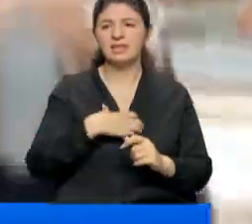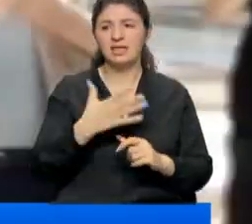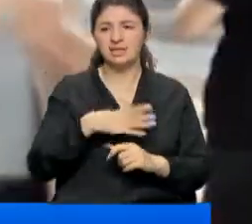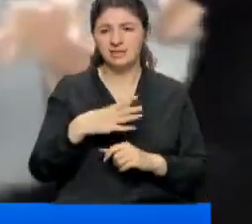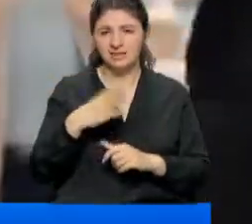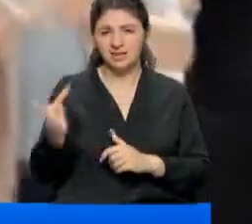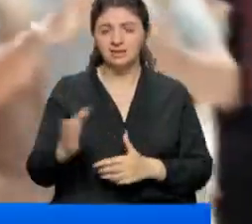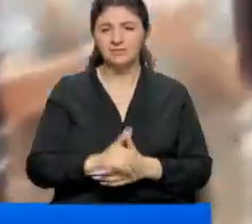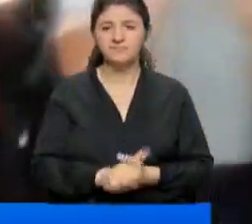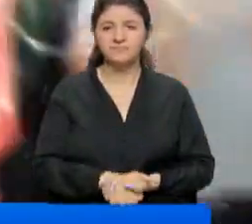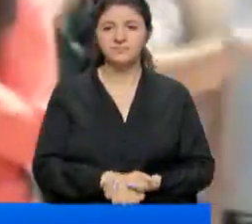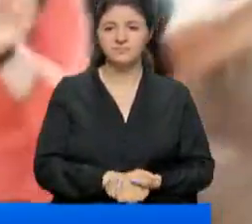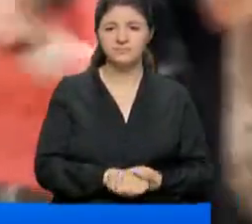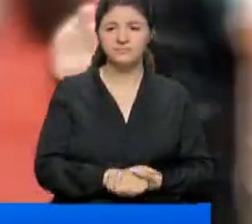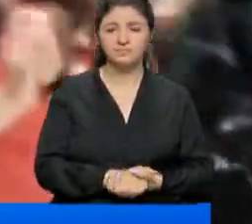kendileri istediler